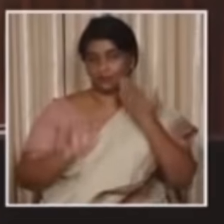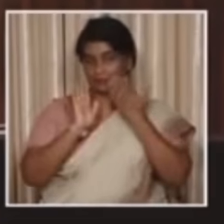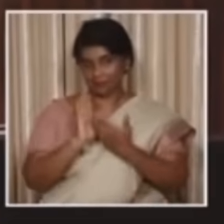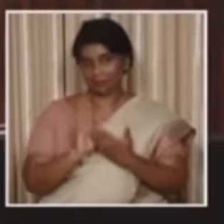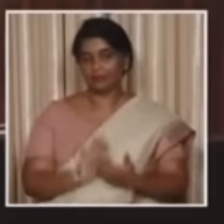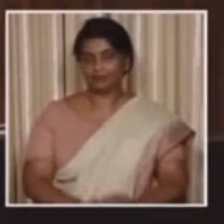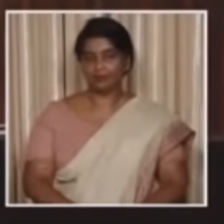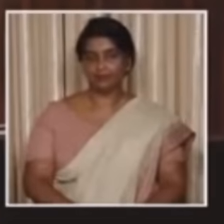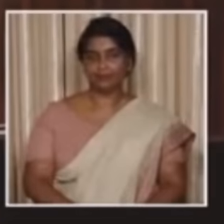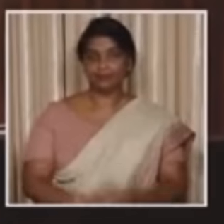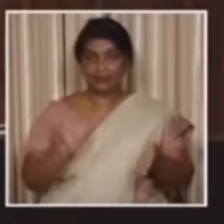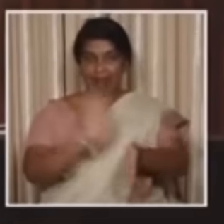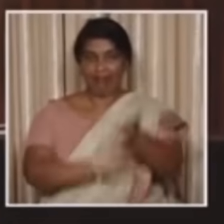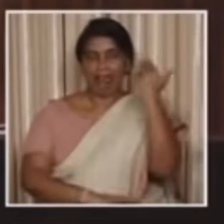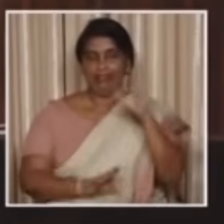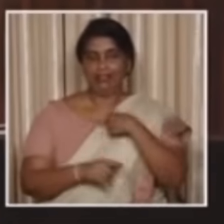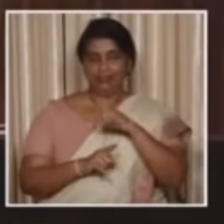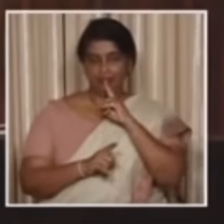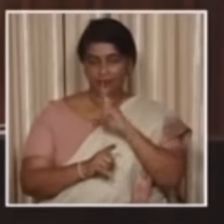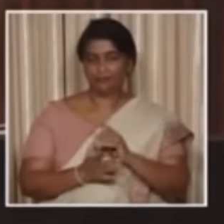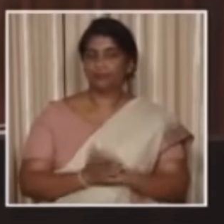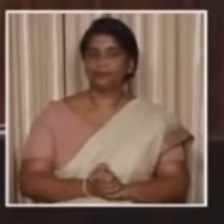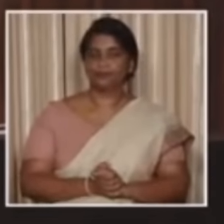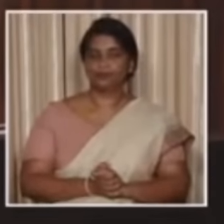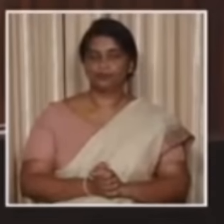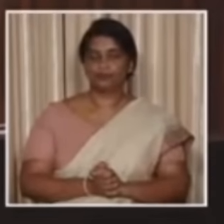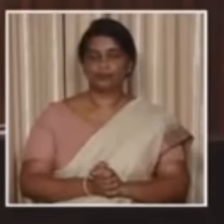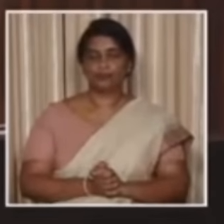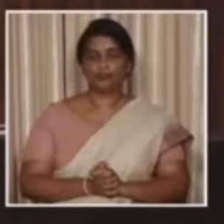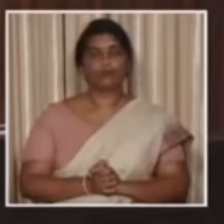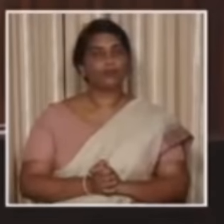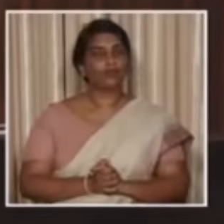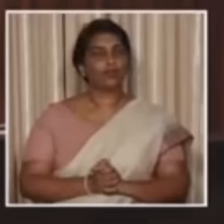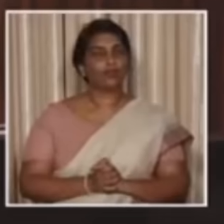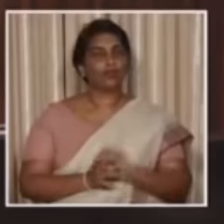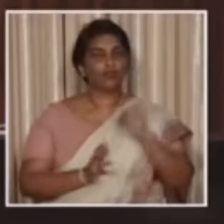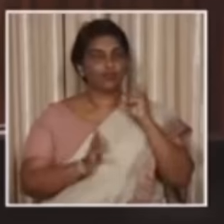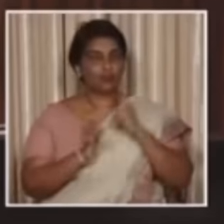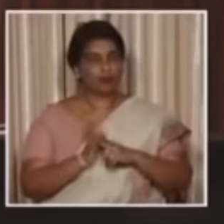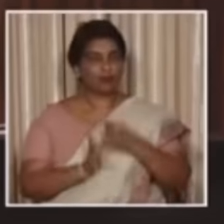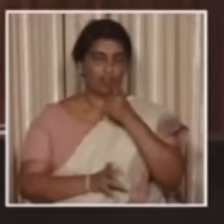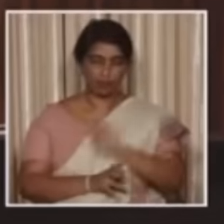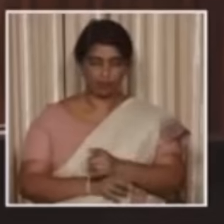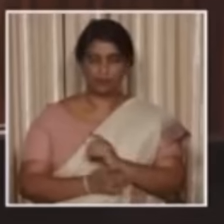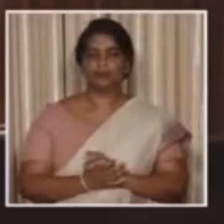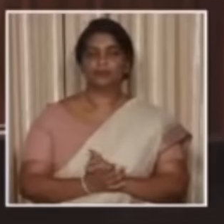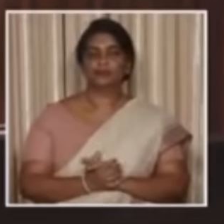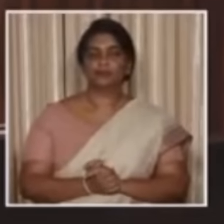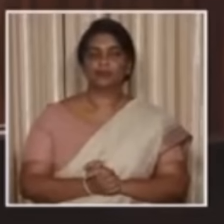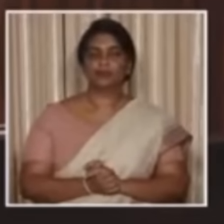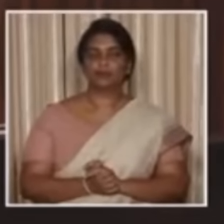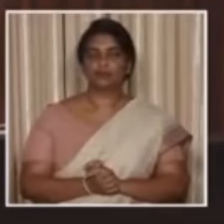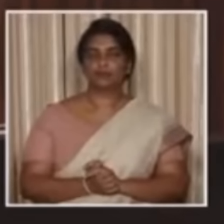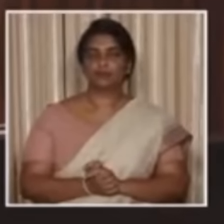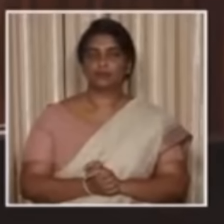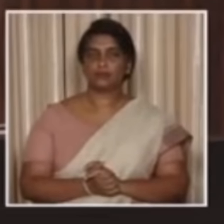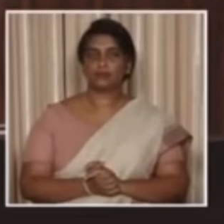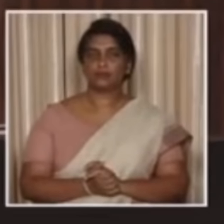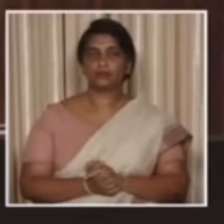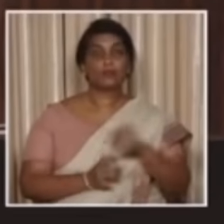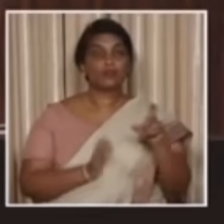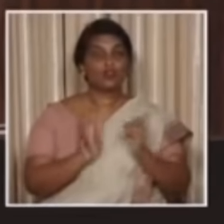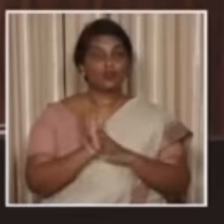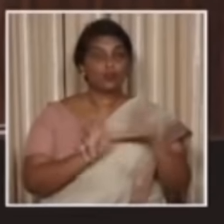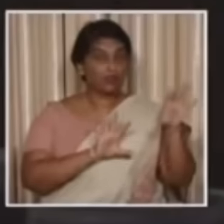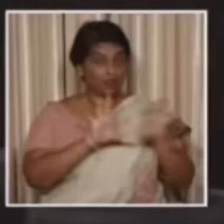එතුමා පිටත් යන නිසා මට මේ සංවිධායකතුමාගේ තවසරය ඇතිව මේ කමිටුව